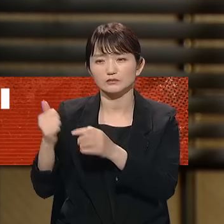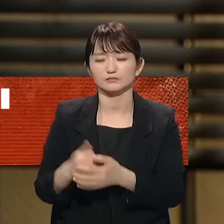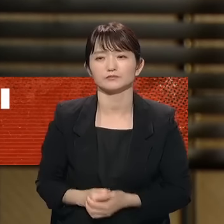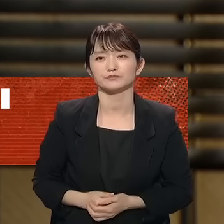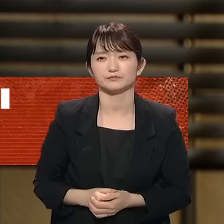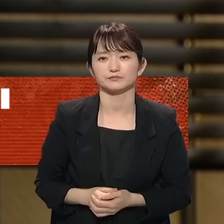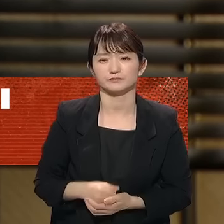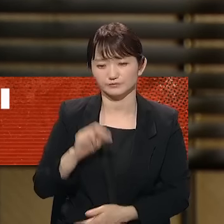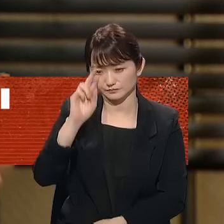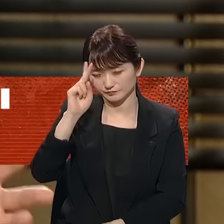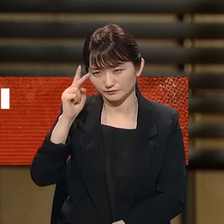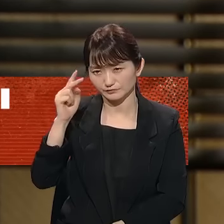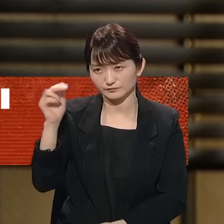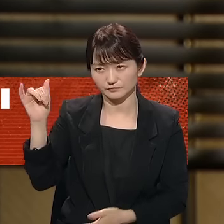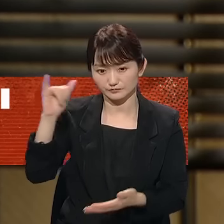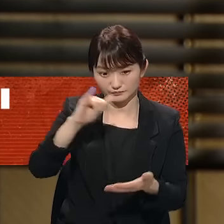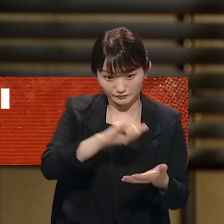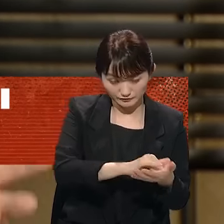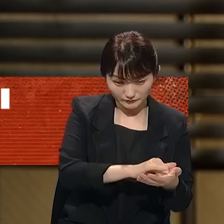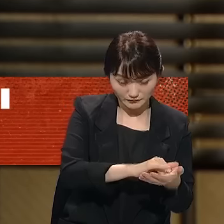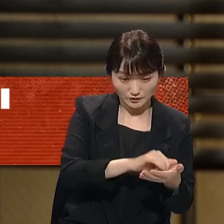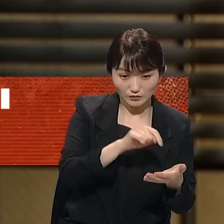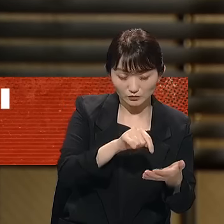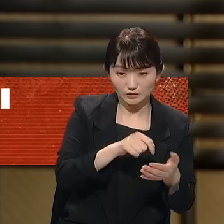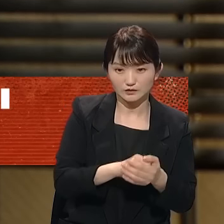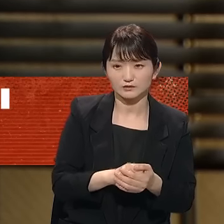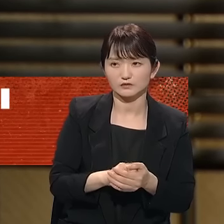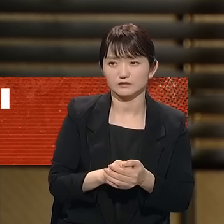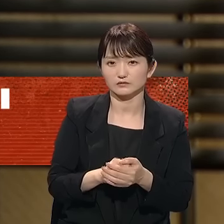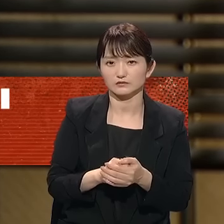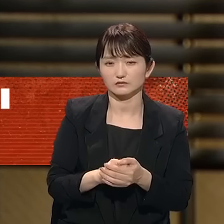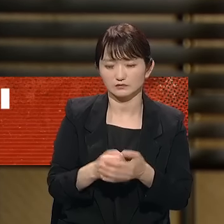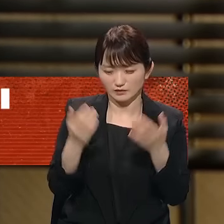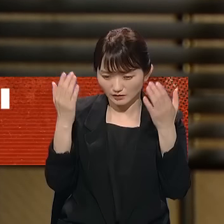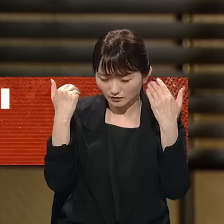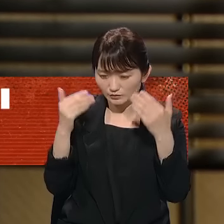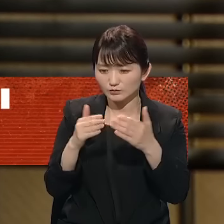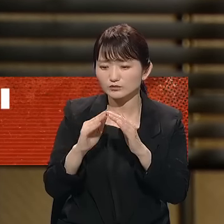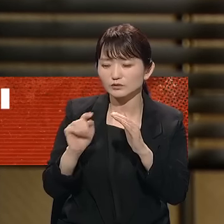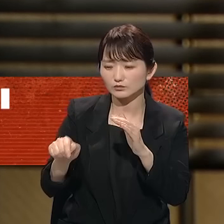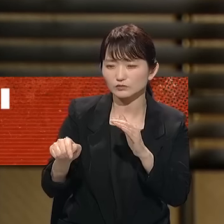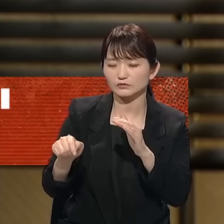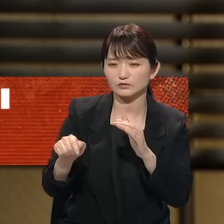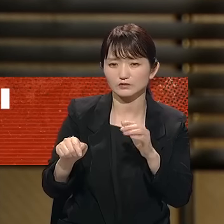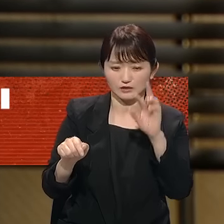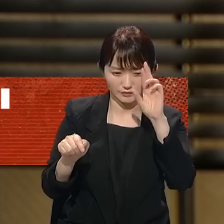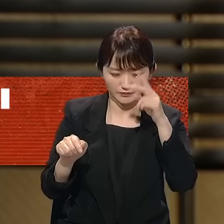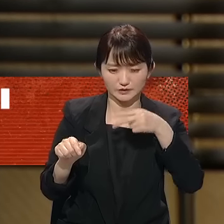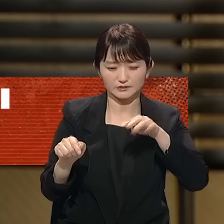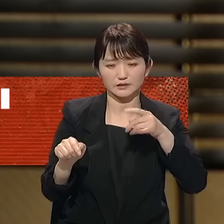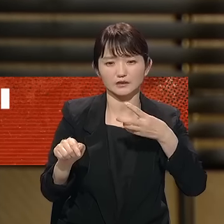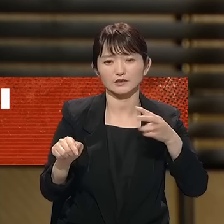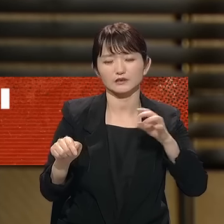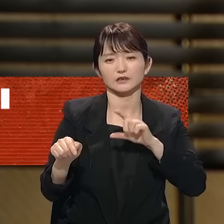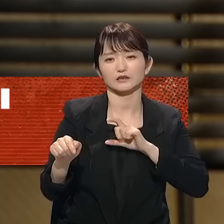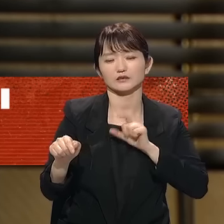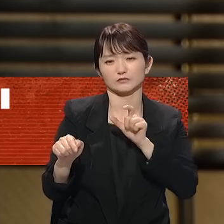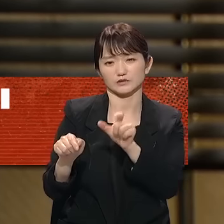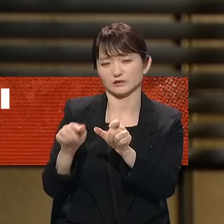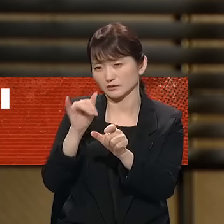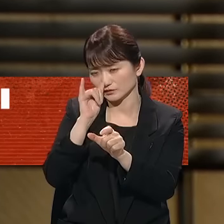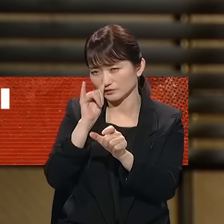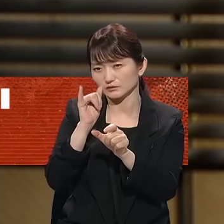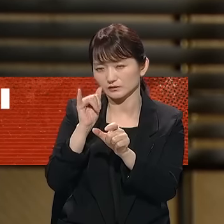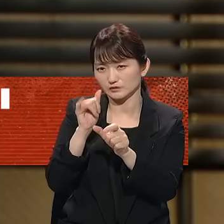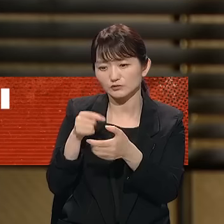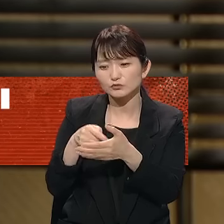만든다라고 해서 컨소시움을 그러니까 구성해서 들어간, 거란 말이에요. 예. 이제 거기서 생기는 민사적인 문제도 분명히 발생할 가능성이 높습니다. 아유, 그래서 이게